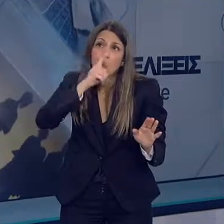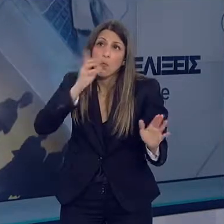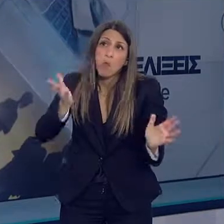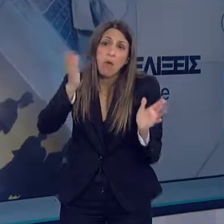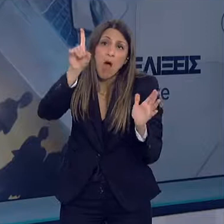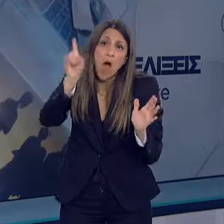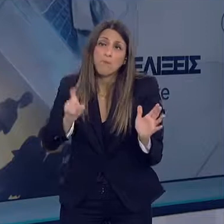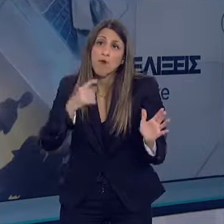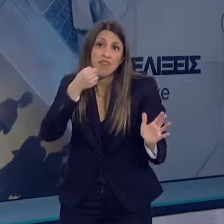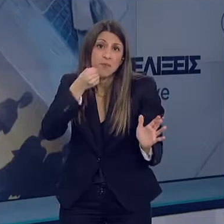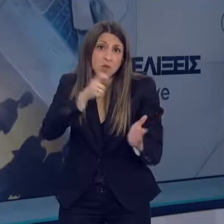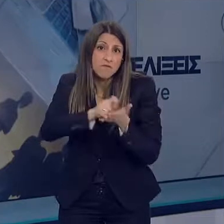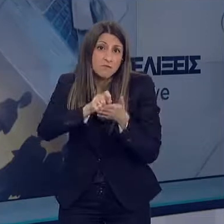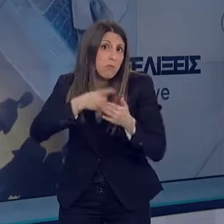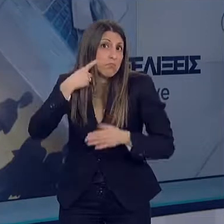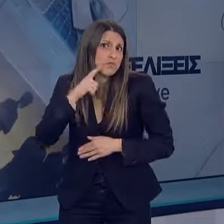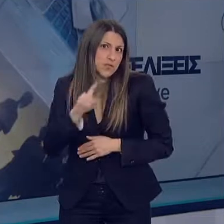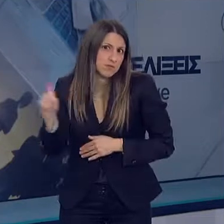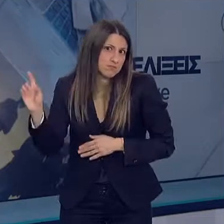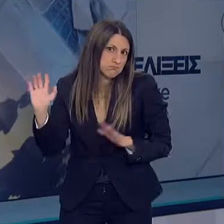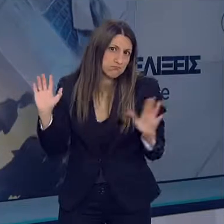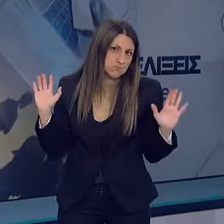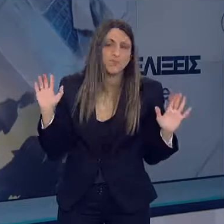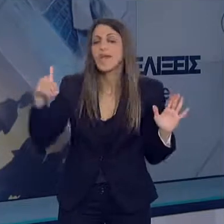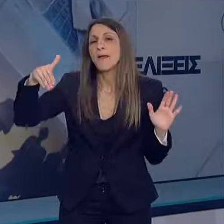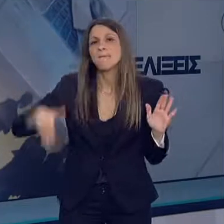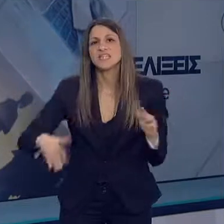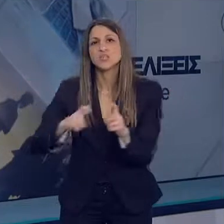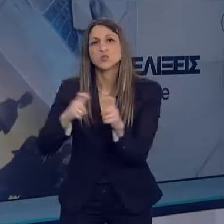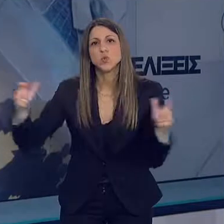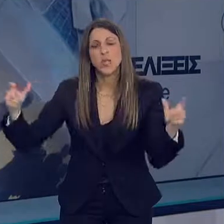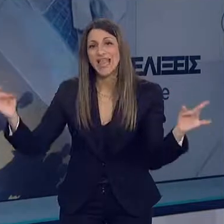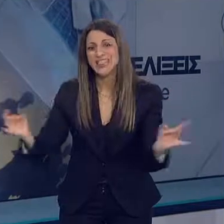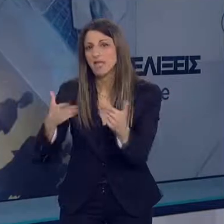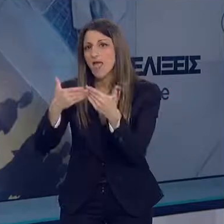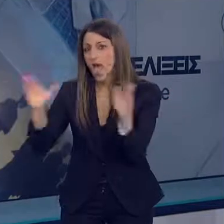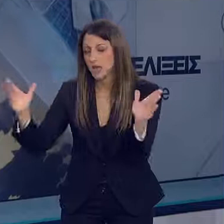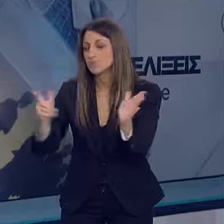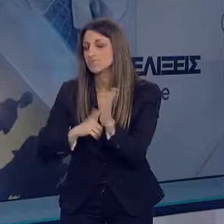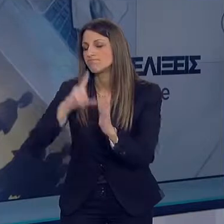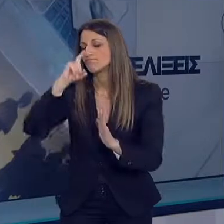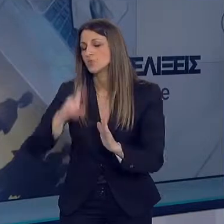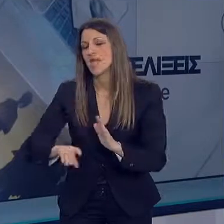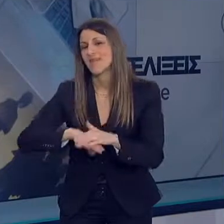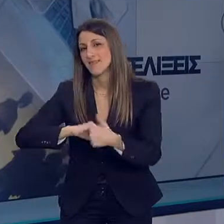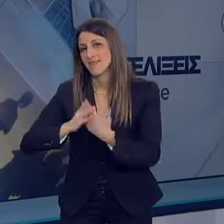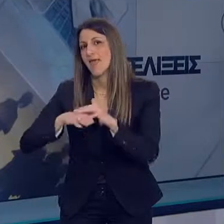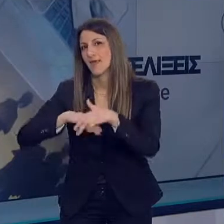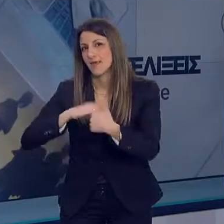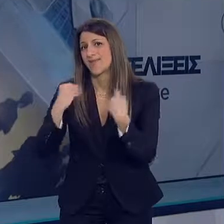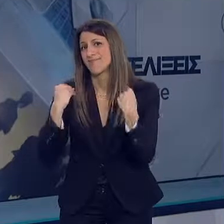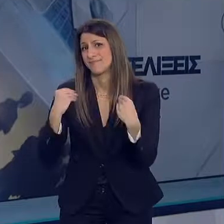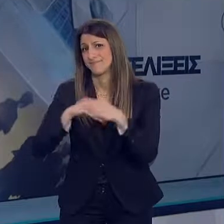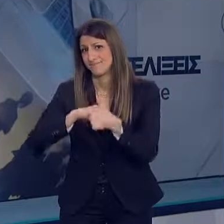θα πρέπει να ανοίξουν τα σχολεία. Στα σχολεία, νομίζω το σημαντικότερο που θα τηρηθεί όταν ανοίξουν θα είναι οι κανόνες υγιεινής και φυσικά